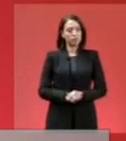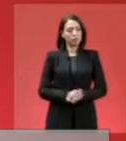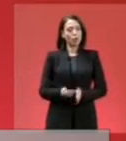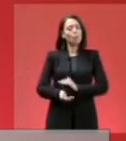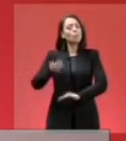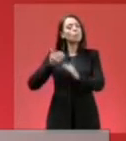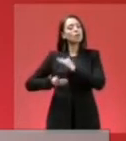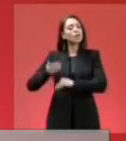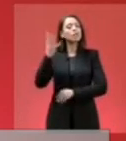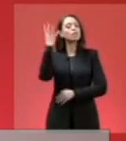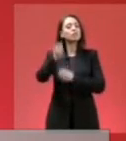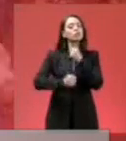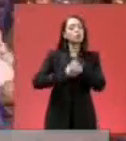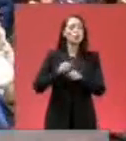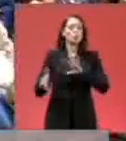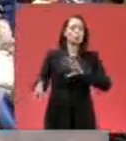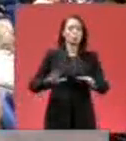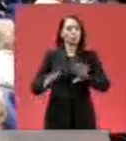πριν από 4 χρόνια σχεδόν,